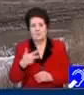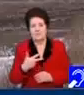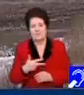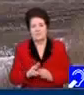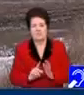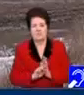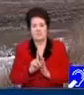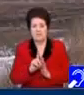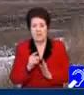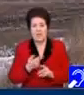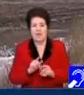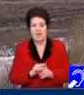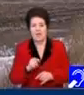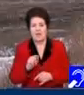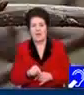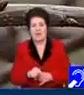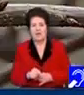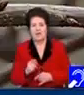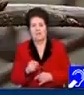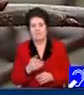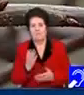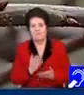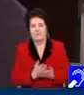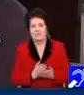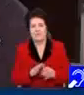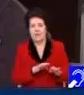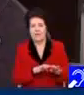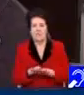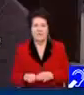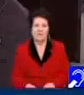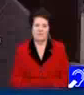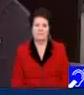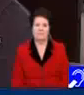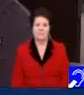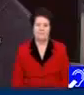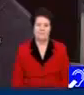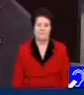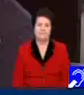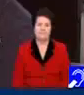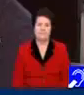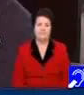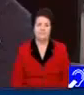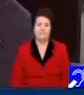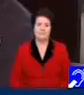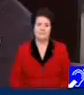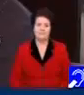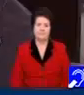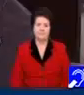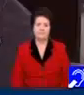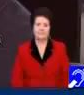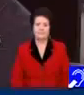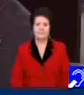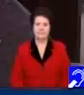20-30 de centimetri, iar în lipsa zăpezii devin vulnerabile la îngheț. Neblagoprijatna este pagoda, care în acest